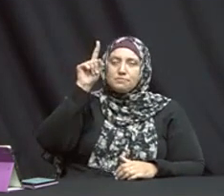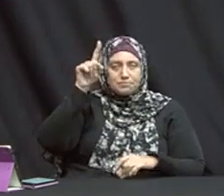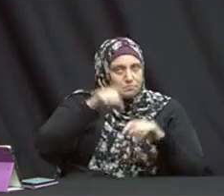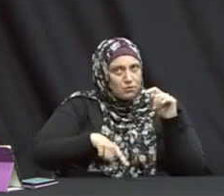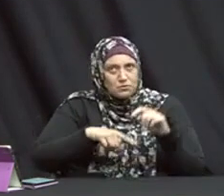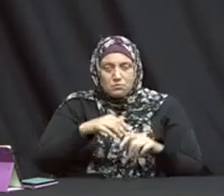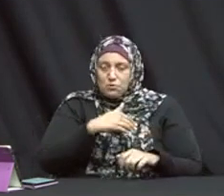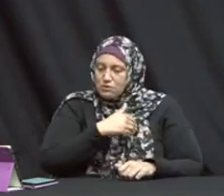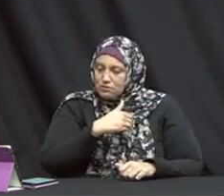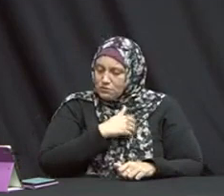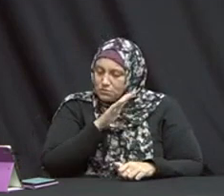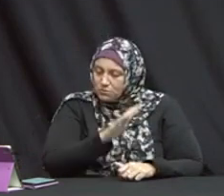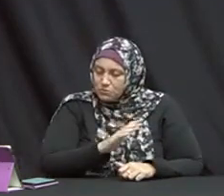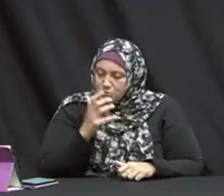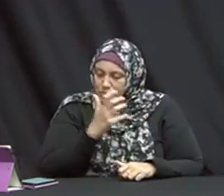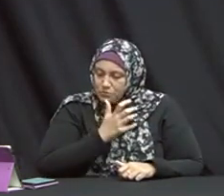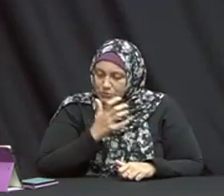الرحيم